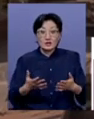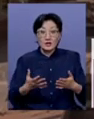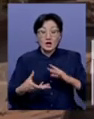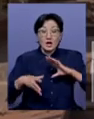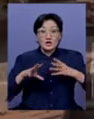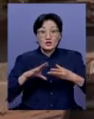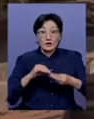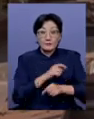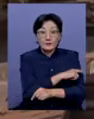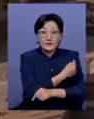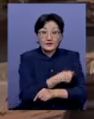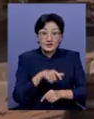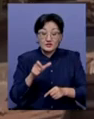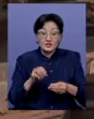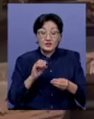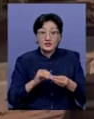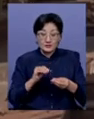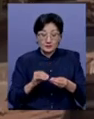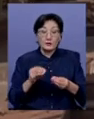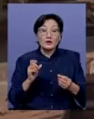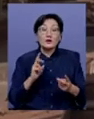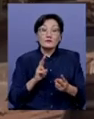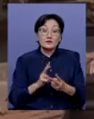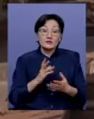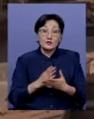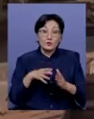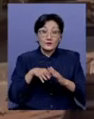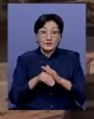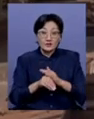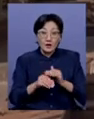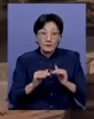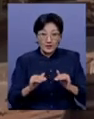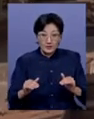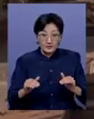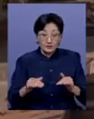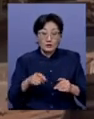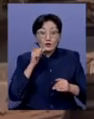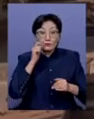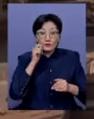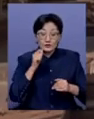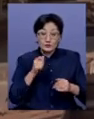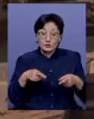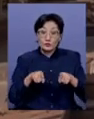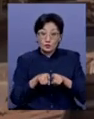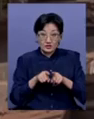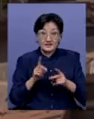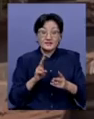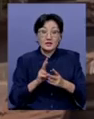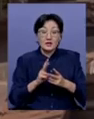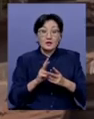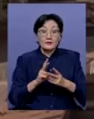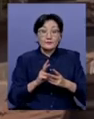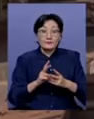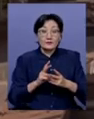жалпы медицинада жиі кездесіп тұрады, әсіресе кішкентай балаларды. Ер адамдарда да кездеседі,